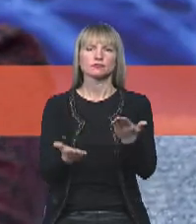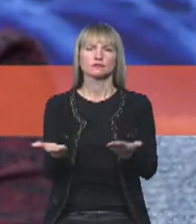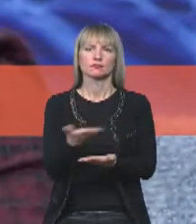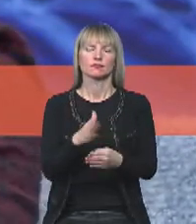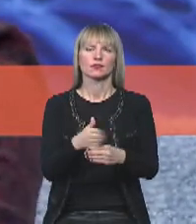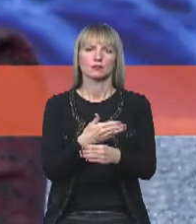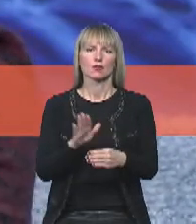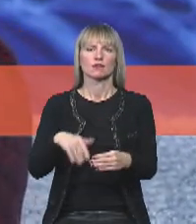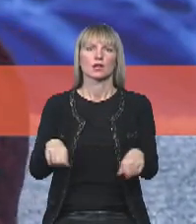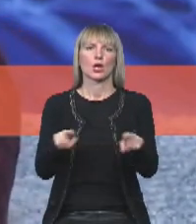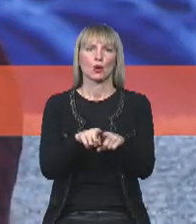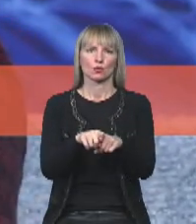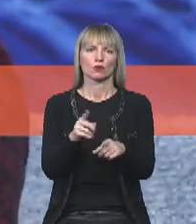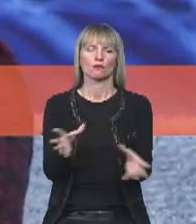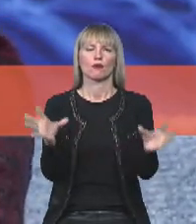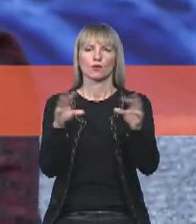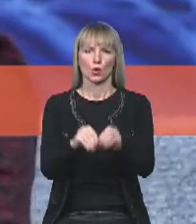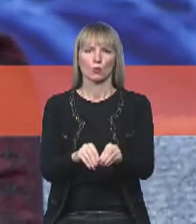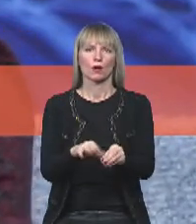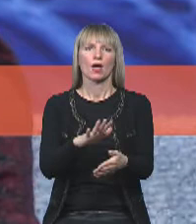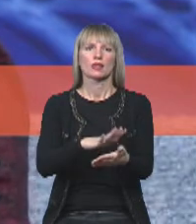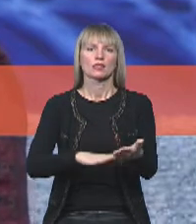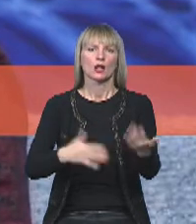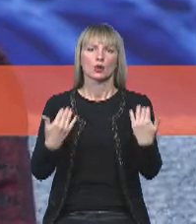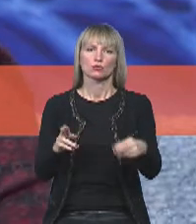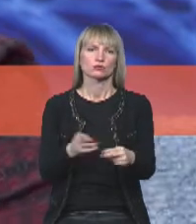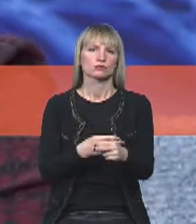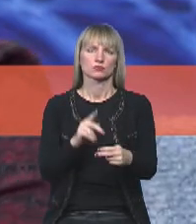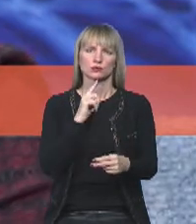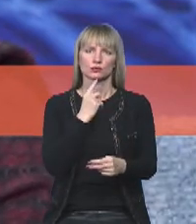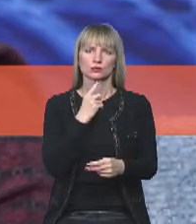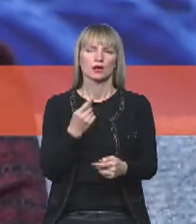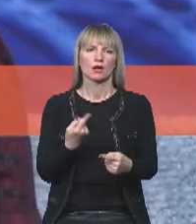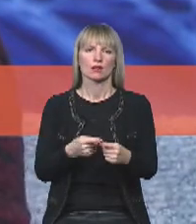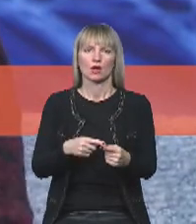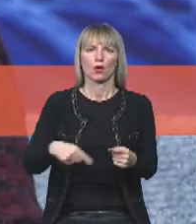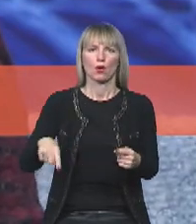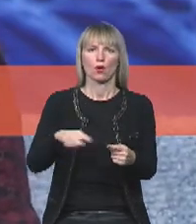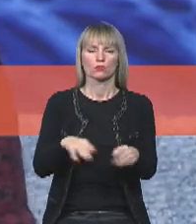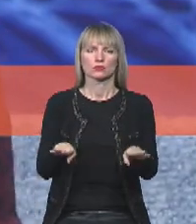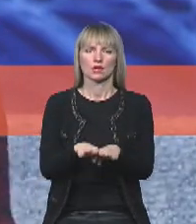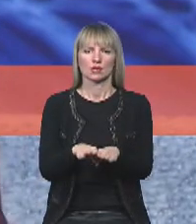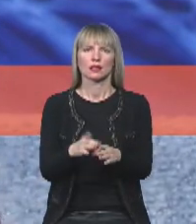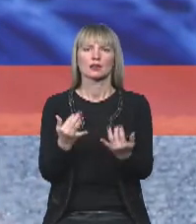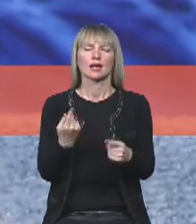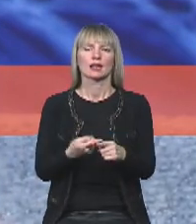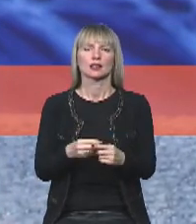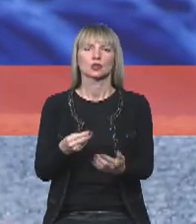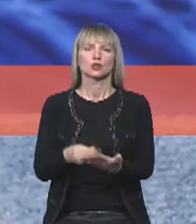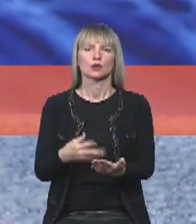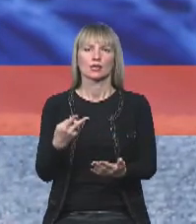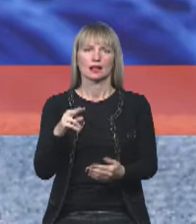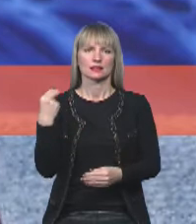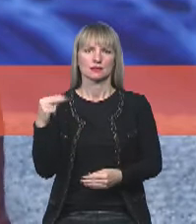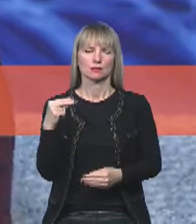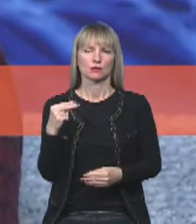але потім все одно його вкупу, а далі його вже не відсортувати. Тобто якесь замкнене коло. Наскільки це дорого для